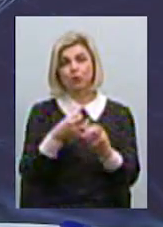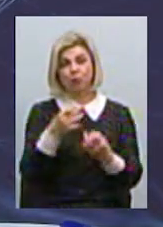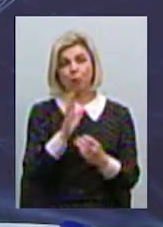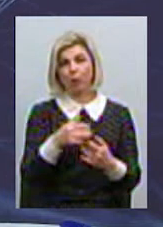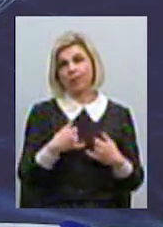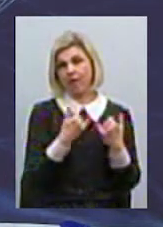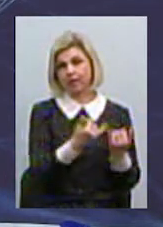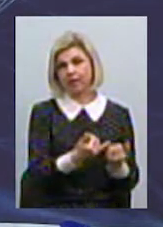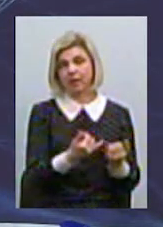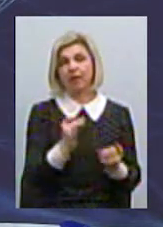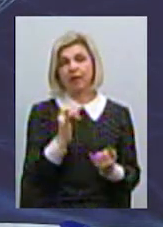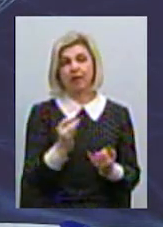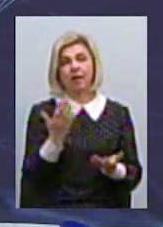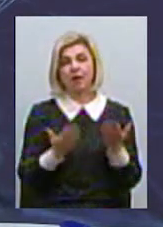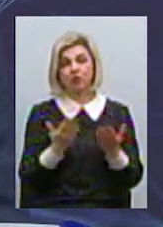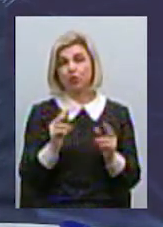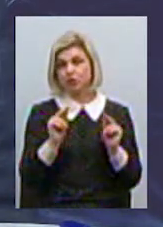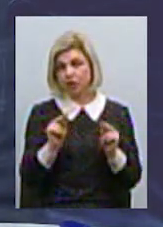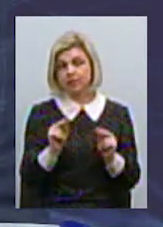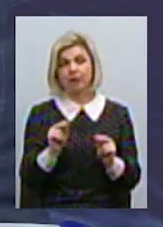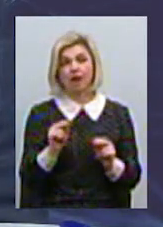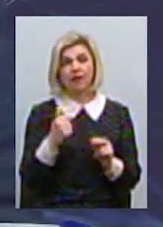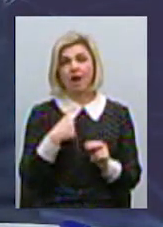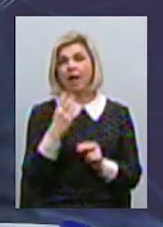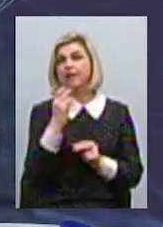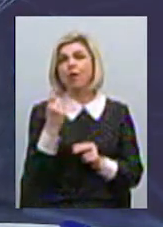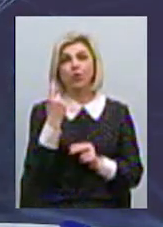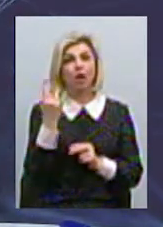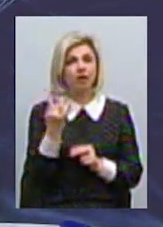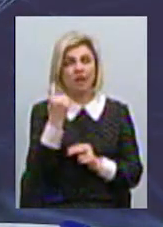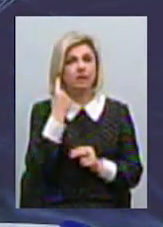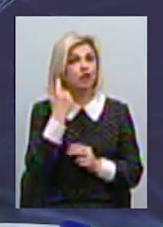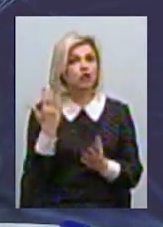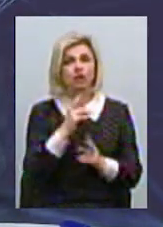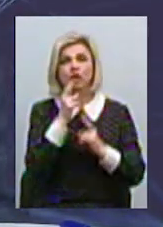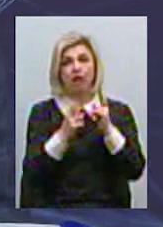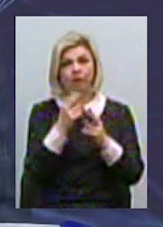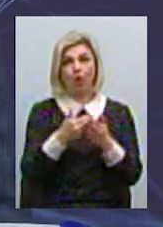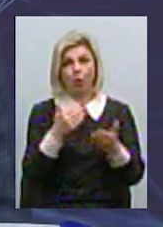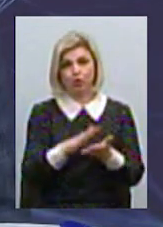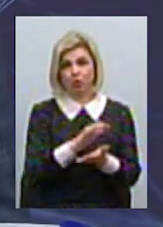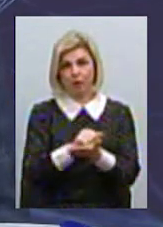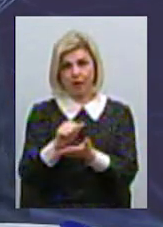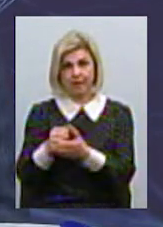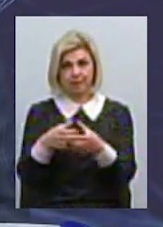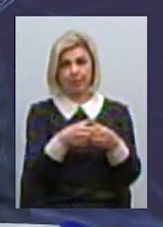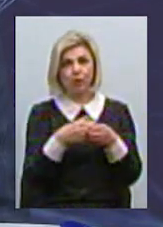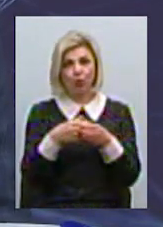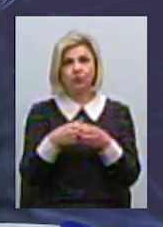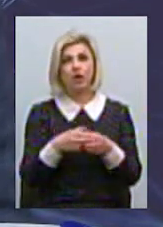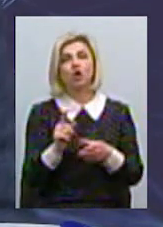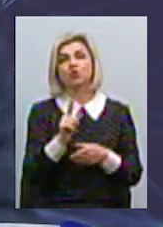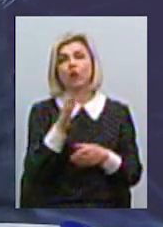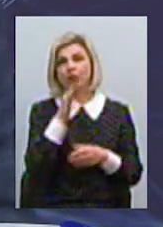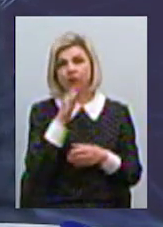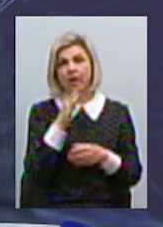надана. І якщо чесно, я жодного разу не чув нарікання від саме журналістської спільноти, що під